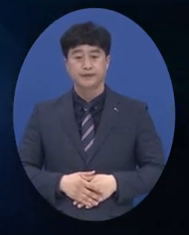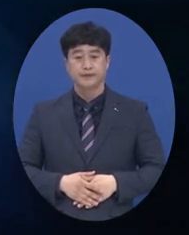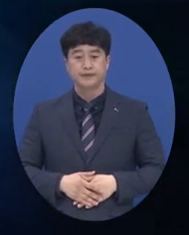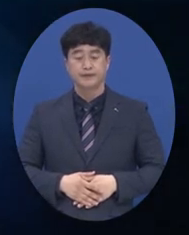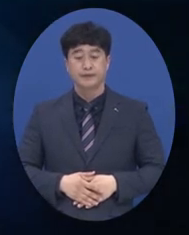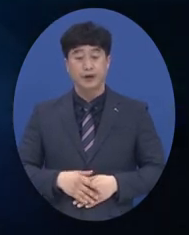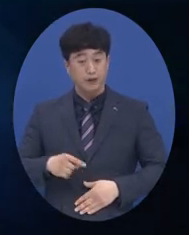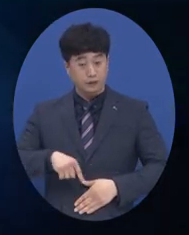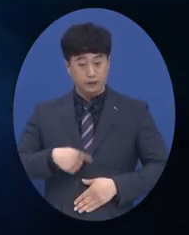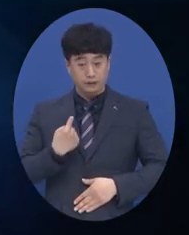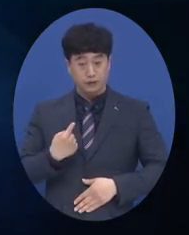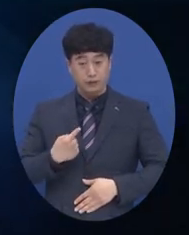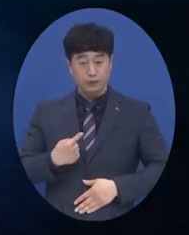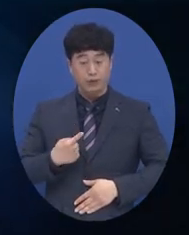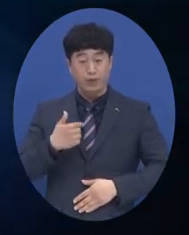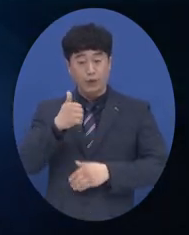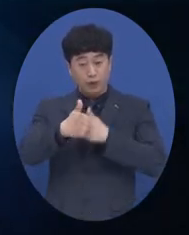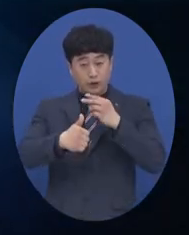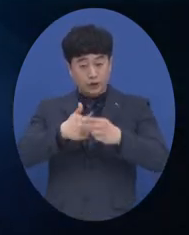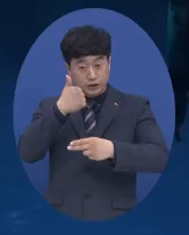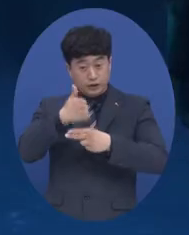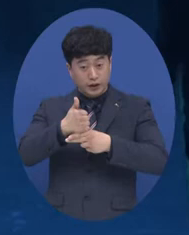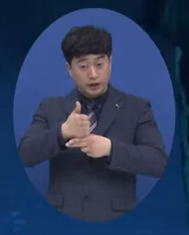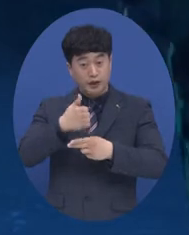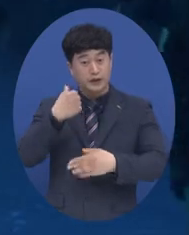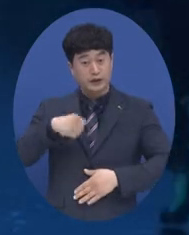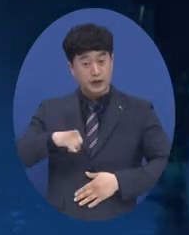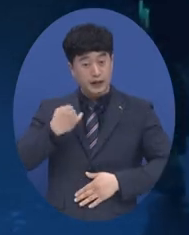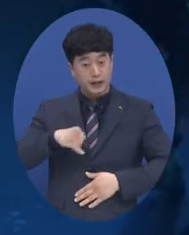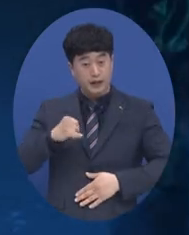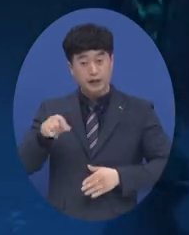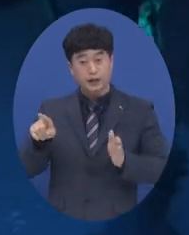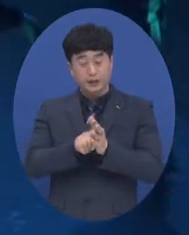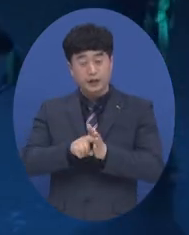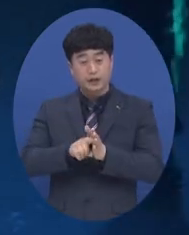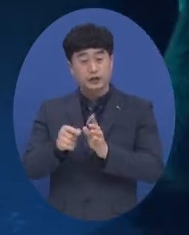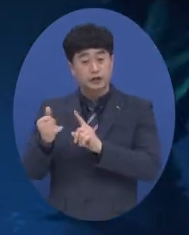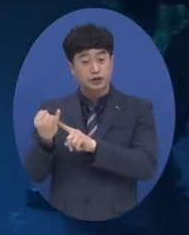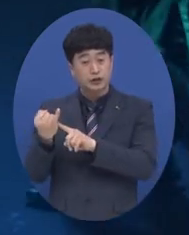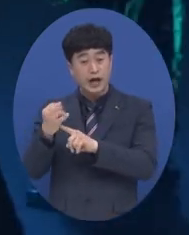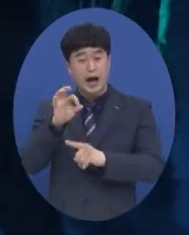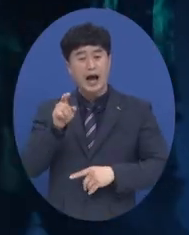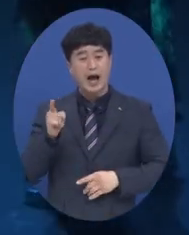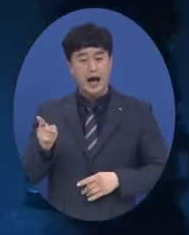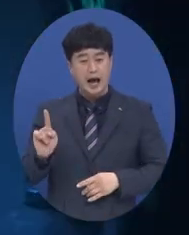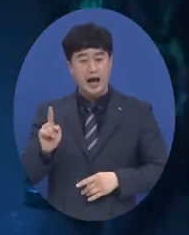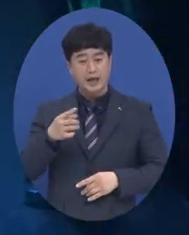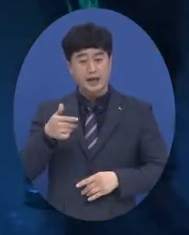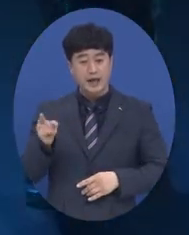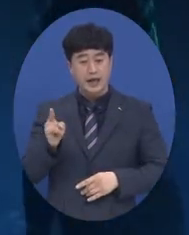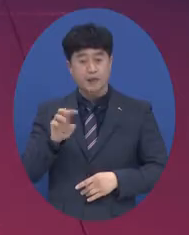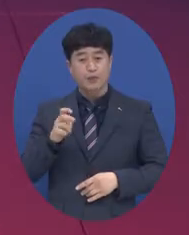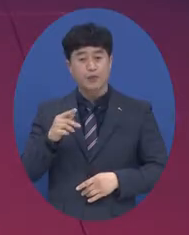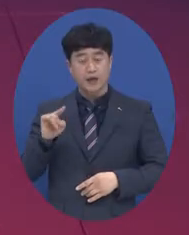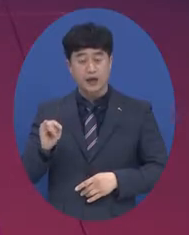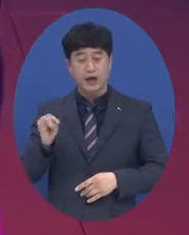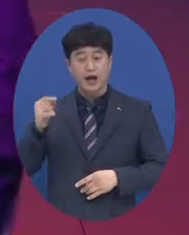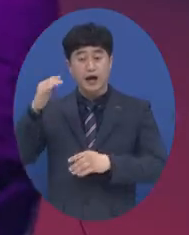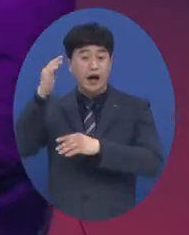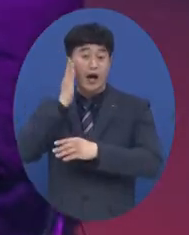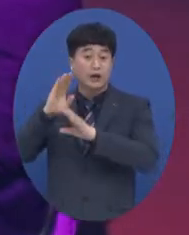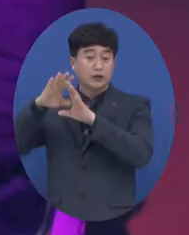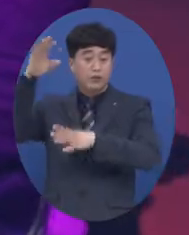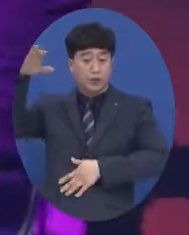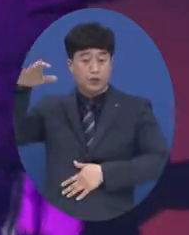자기 자신을 신의 딸이라고 믿는 아네모네. 하늘에서 인간 세계로 내려와 평범한 한 명의 인간이자 여성으로서